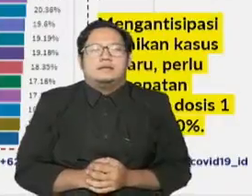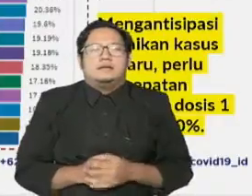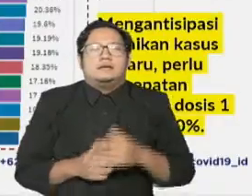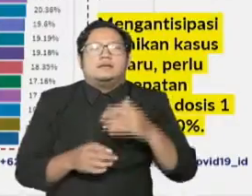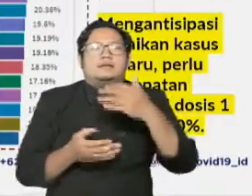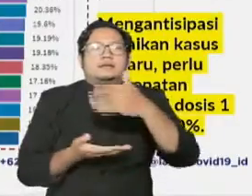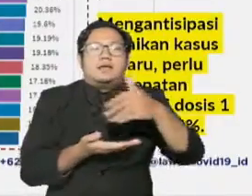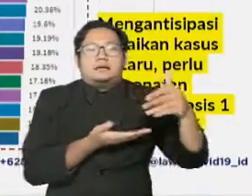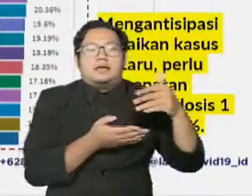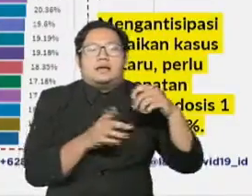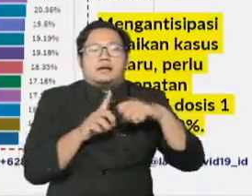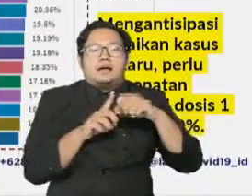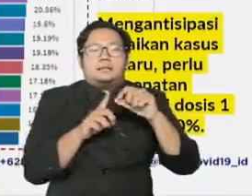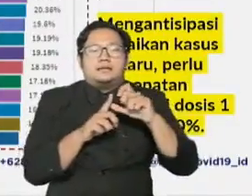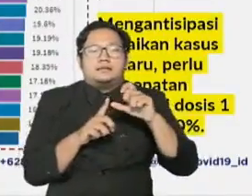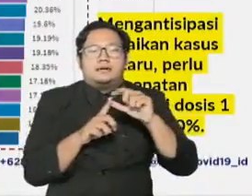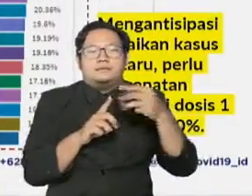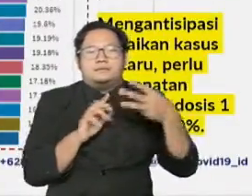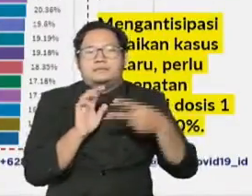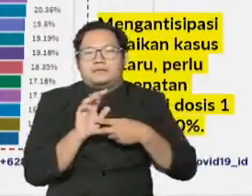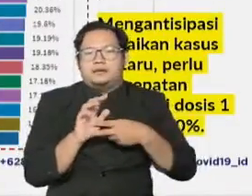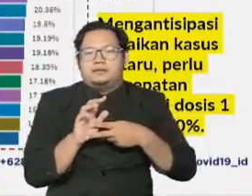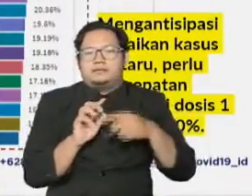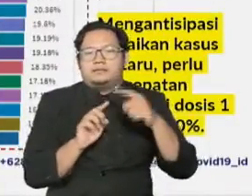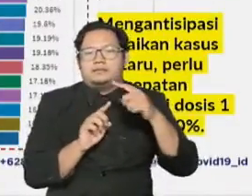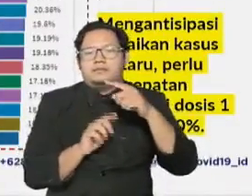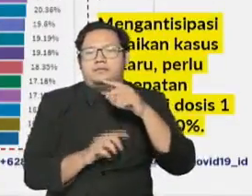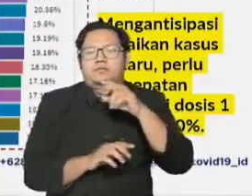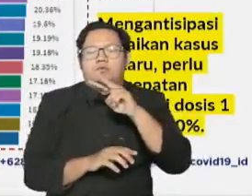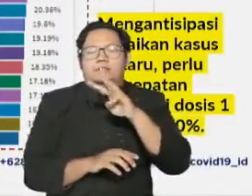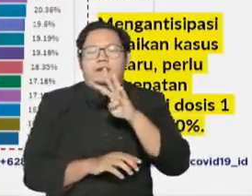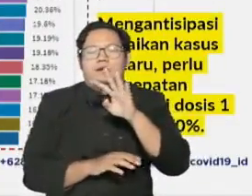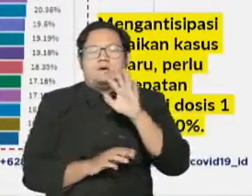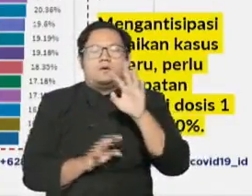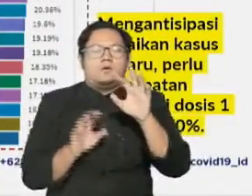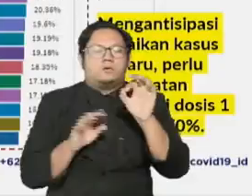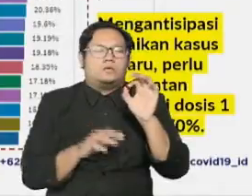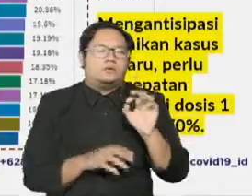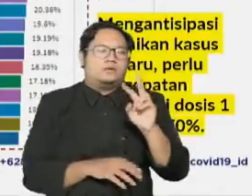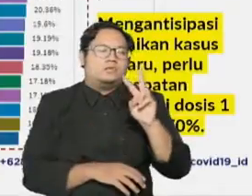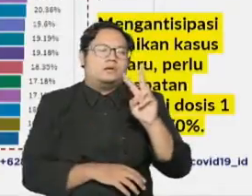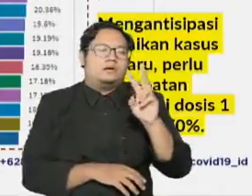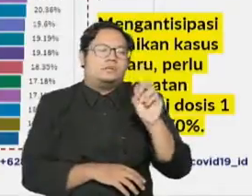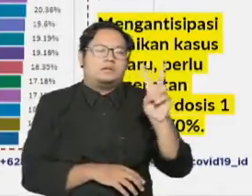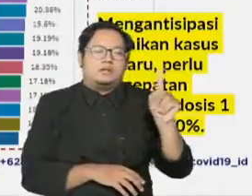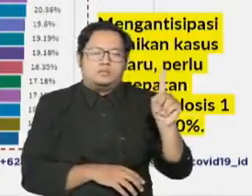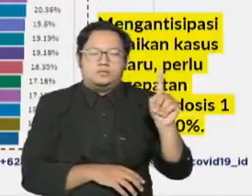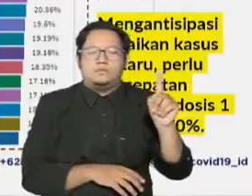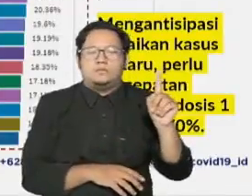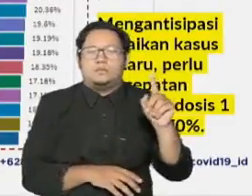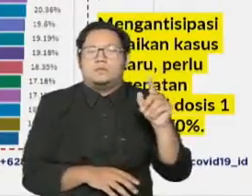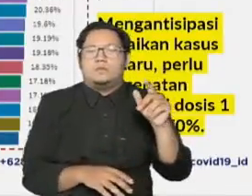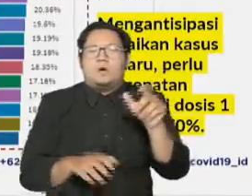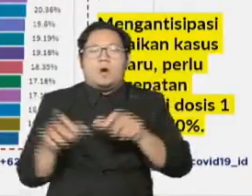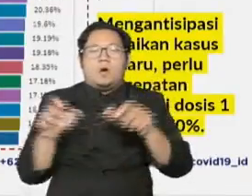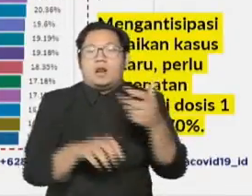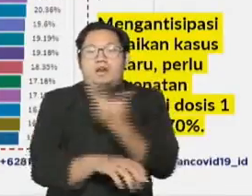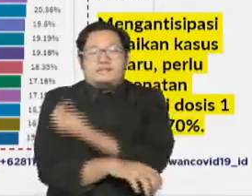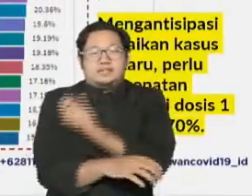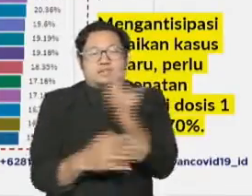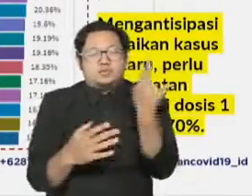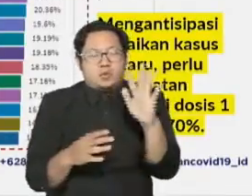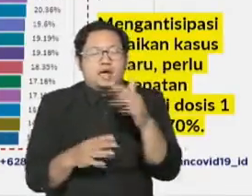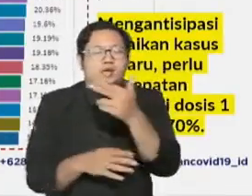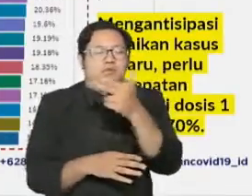pertanggal 24vac tober 2021 capean vaksinasi dosis ke-1 di Indonesia mencapai